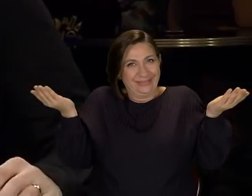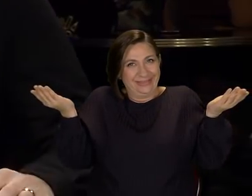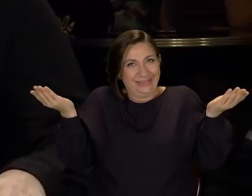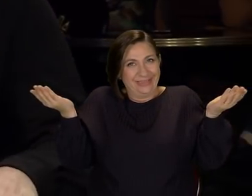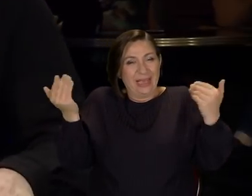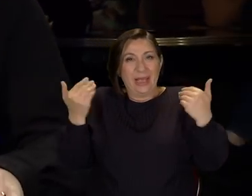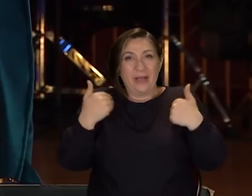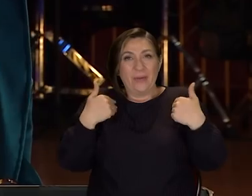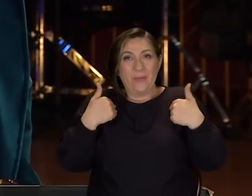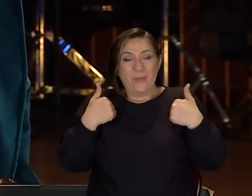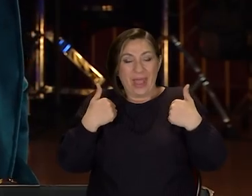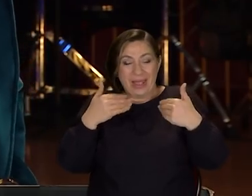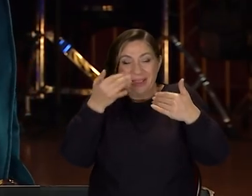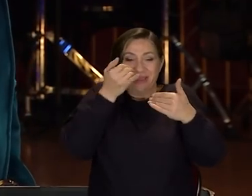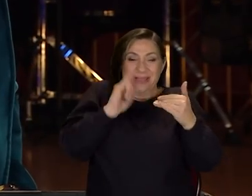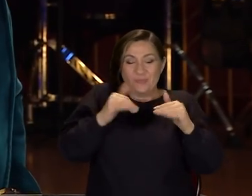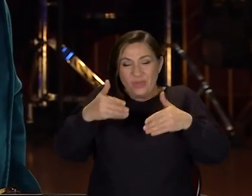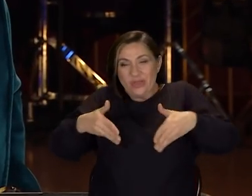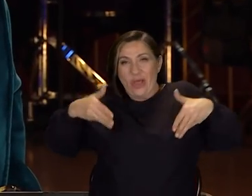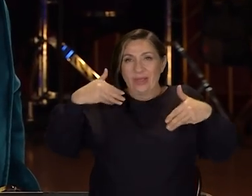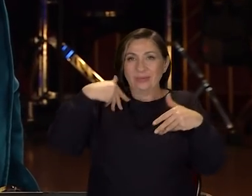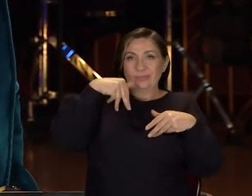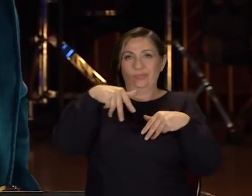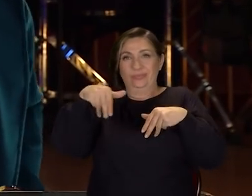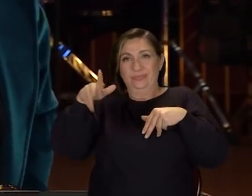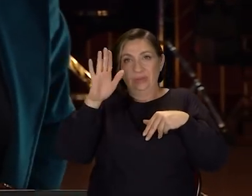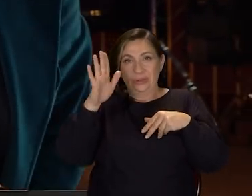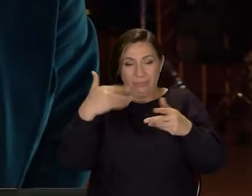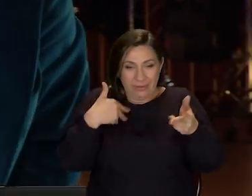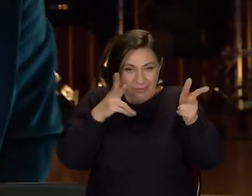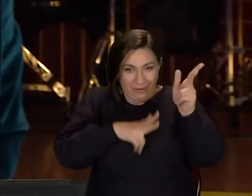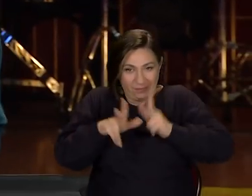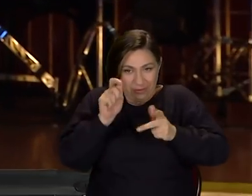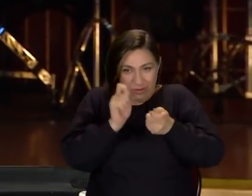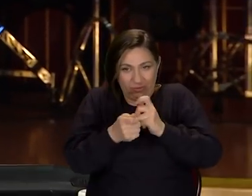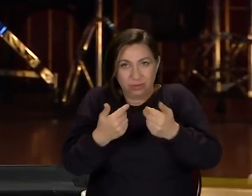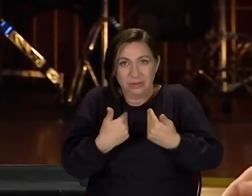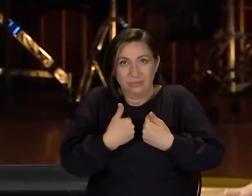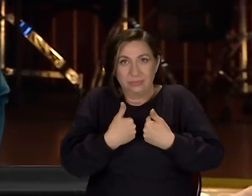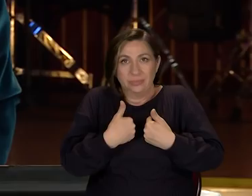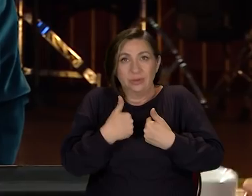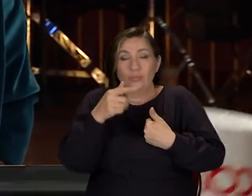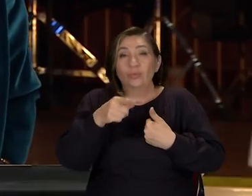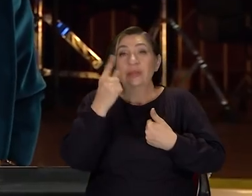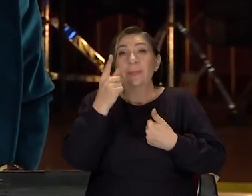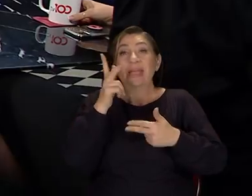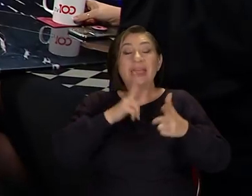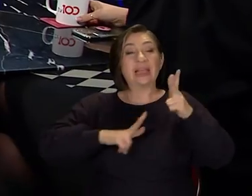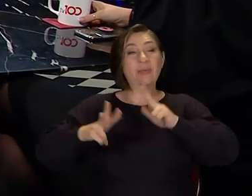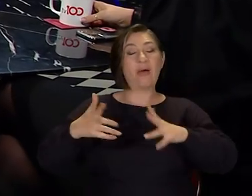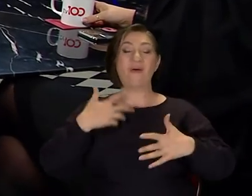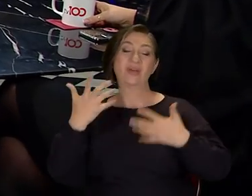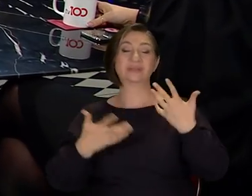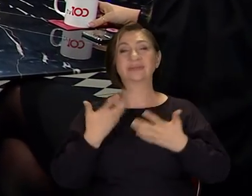Yani ben G-string'imle mi orada arzu endam edecektim? Yani dolayısıyla burada bir giyinme